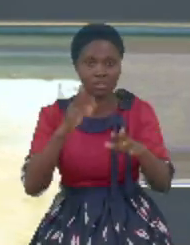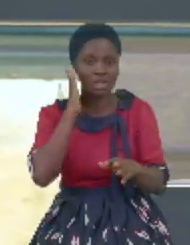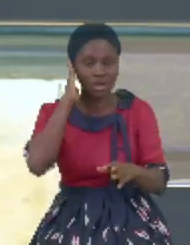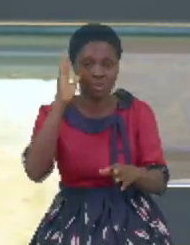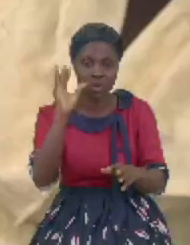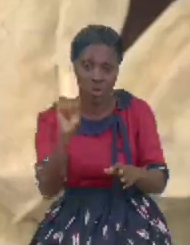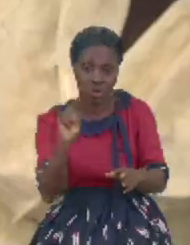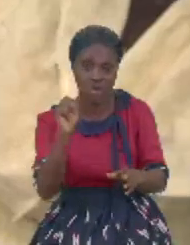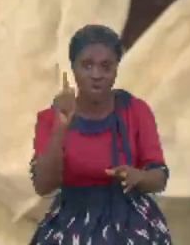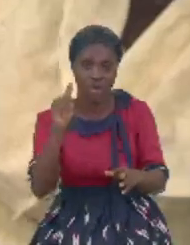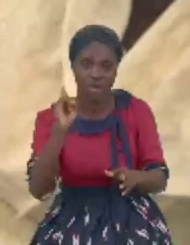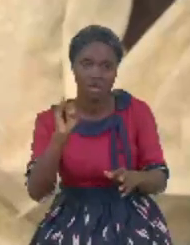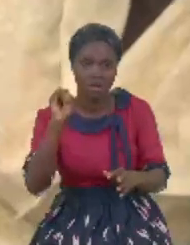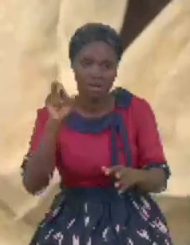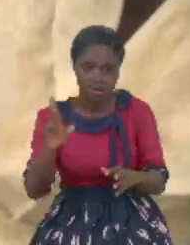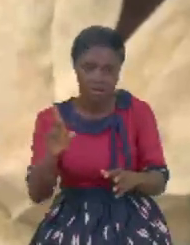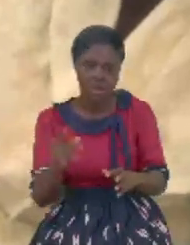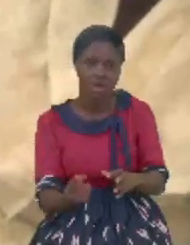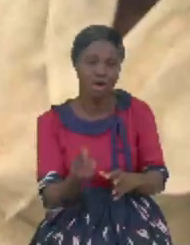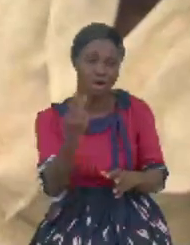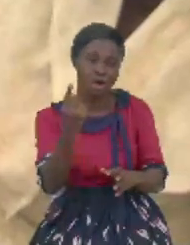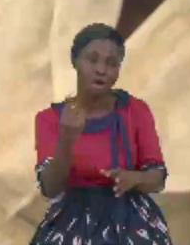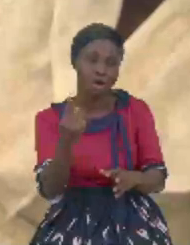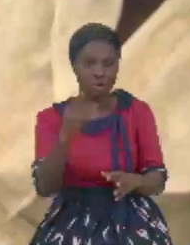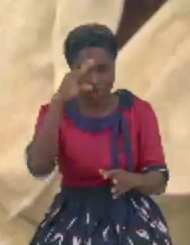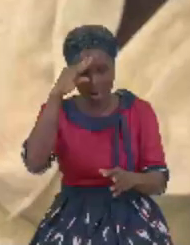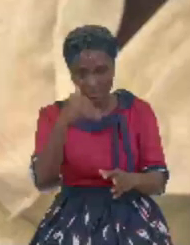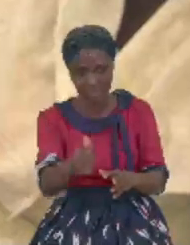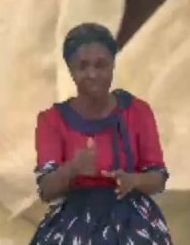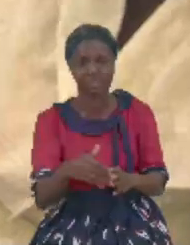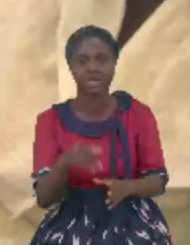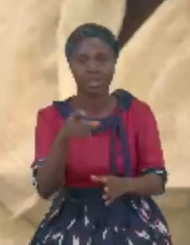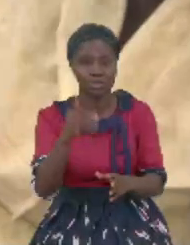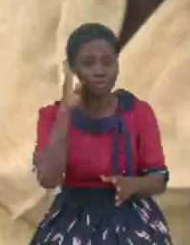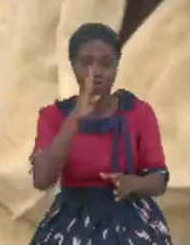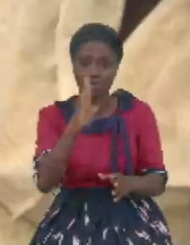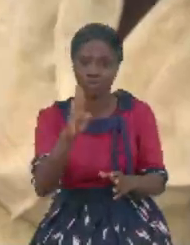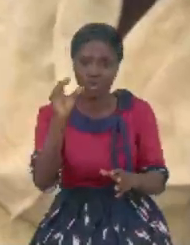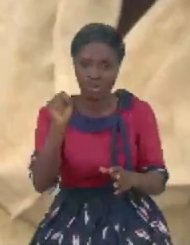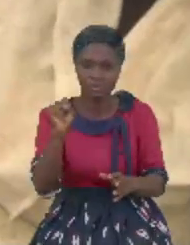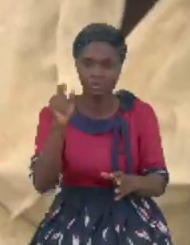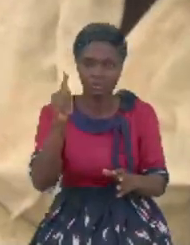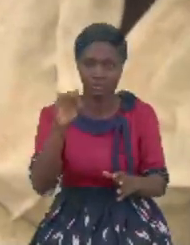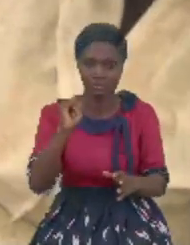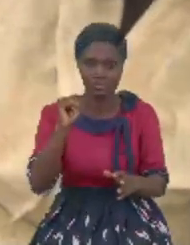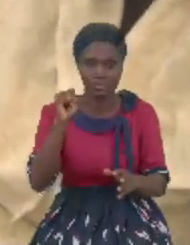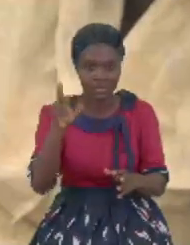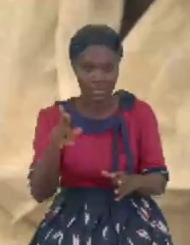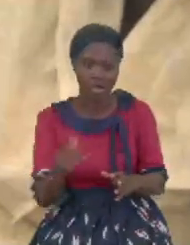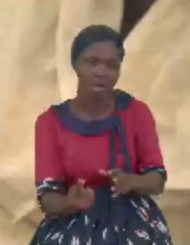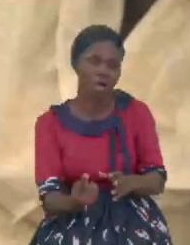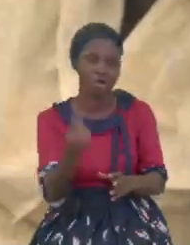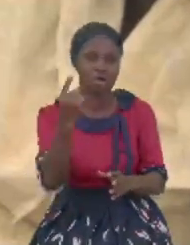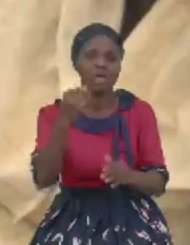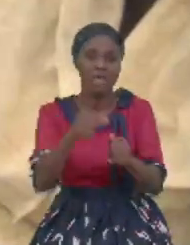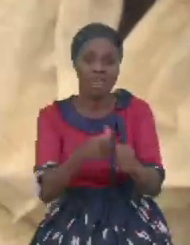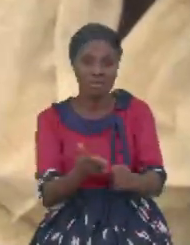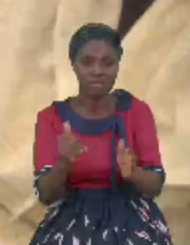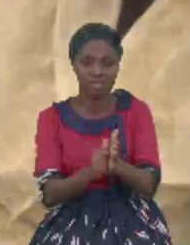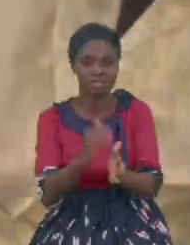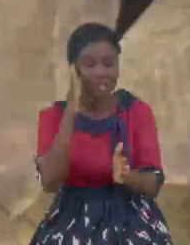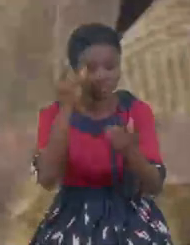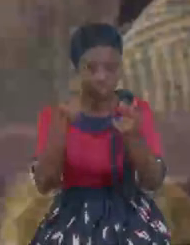soulève contre l'impie. Vous allez vous réveiller. Je dis, vous allez vous réveiller. Tout ce qui vous appartient va venir à vous. Mais